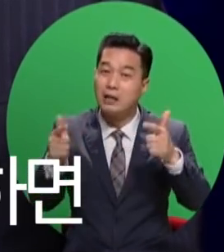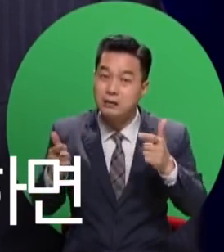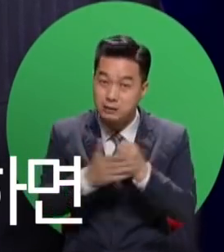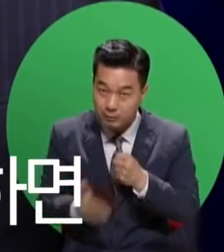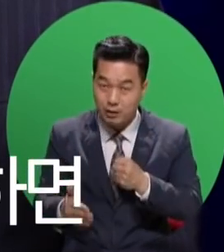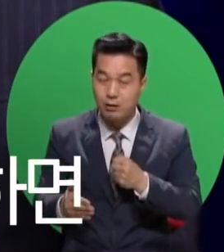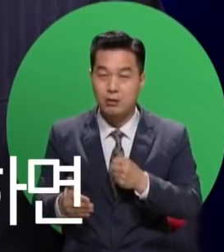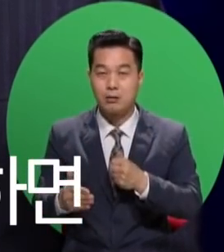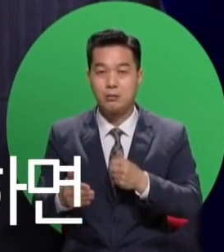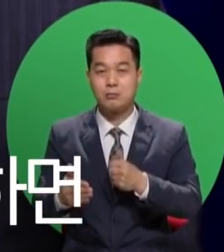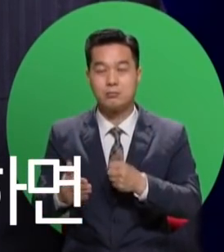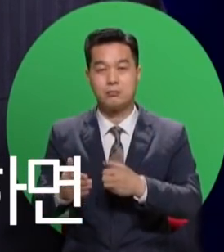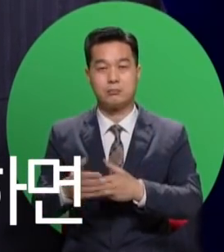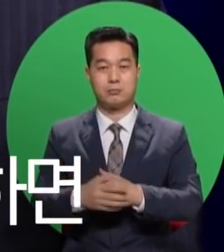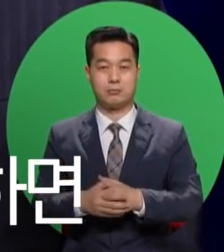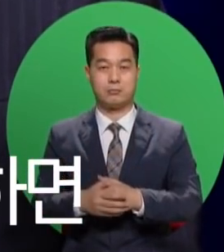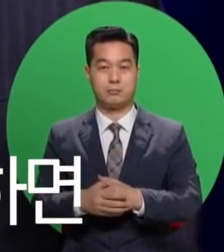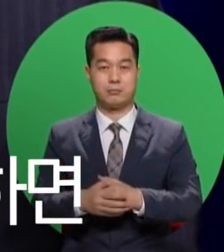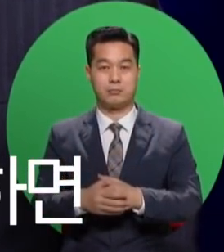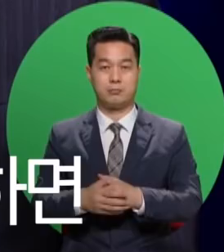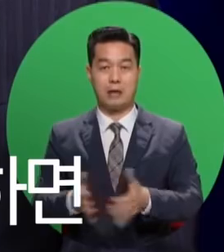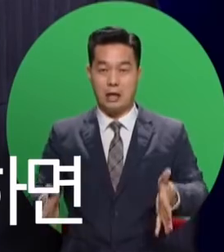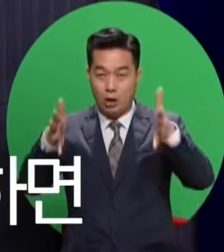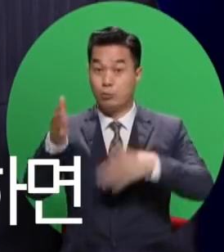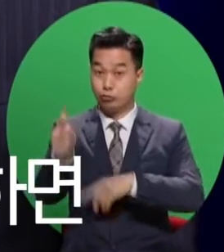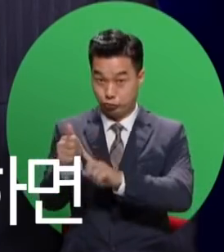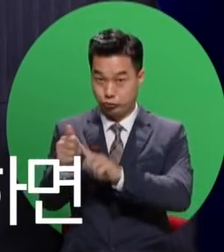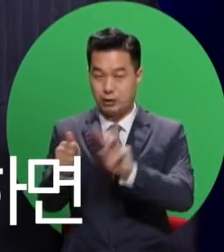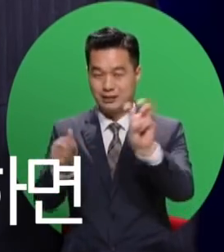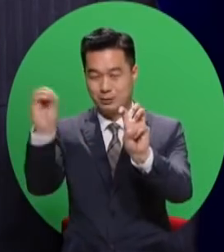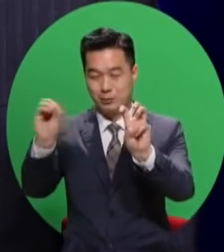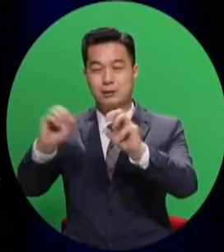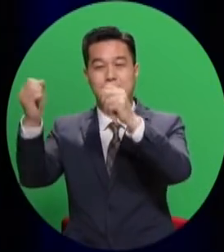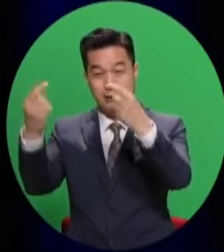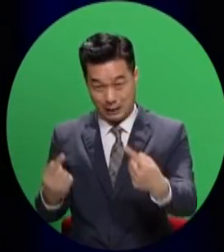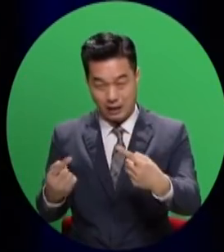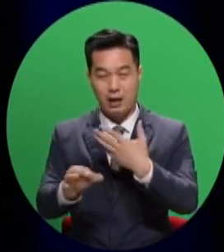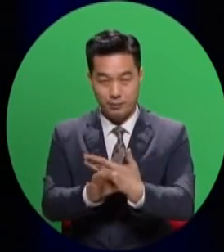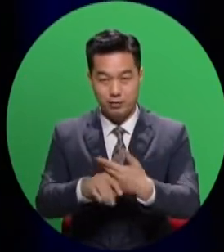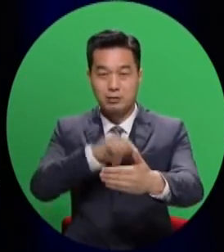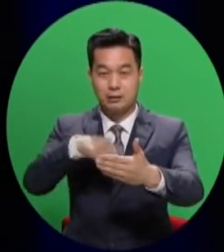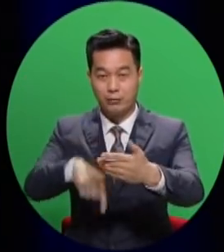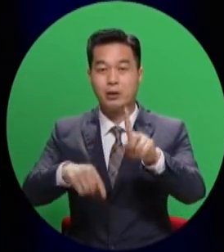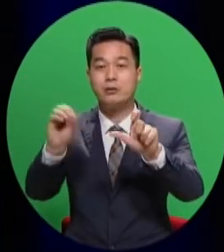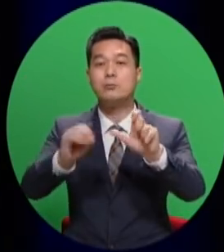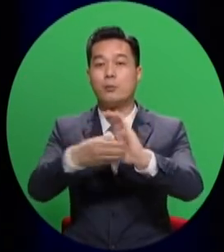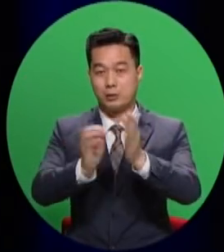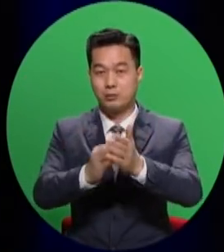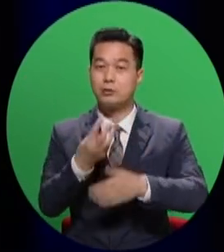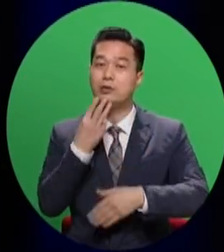그러니까 임대 주 가 30% 에 그 임대료를 이날을 하면 거기서 15% 를